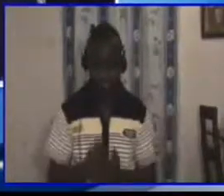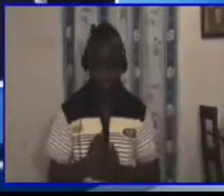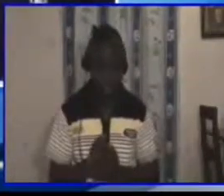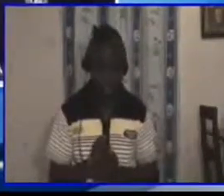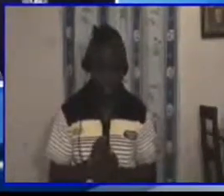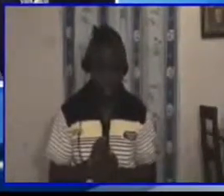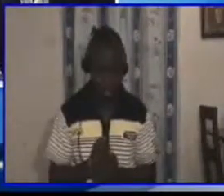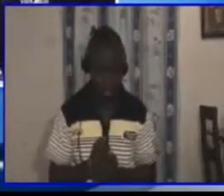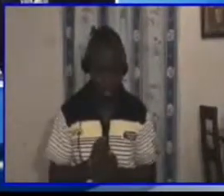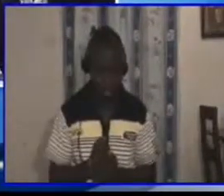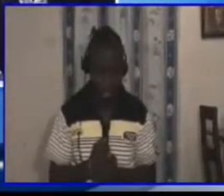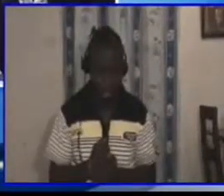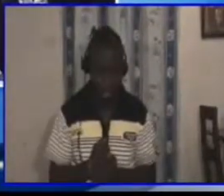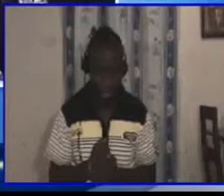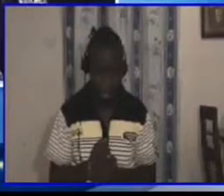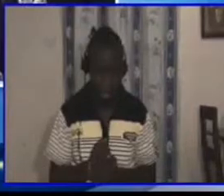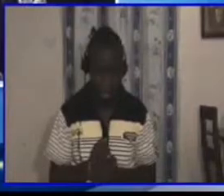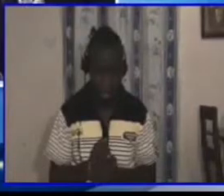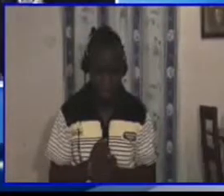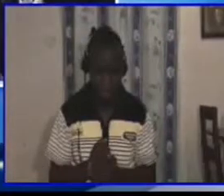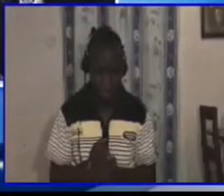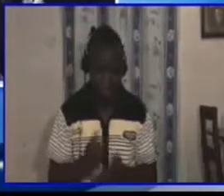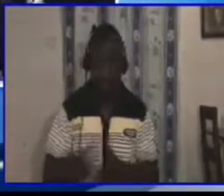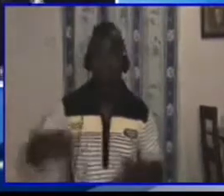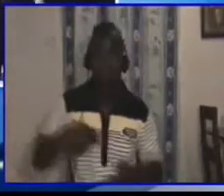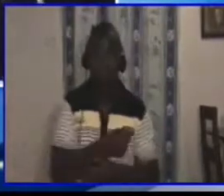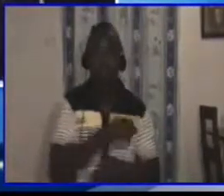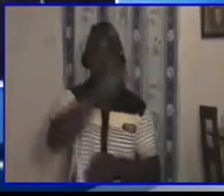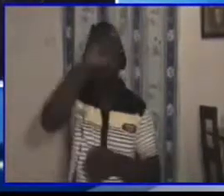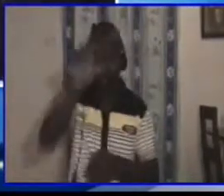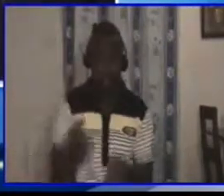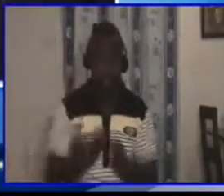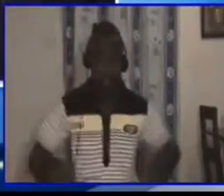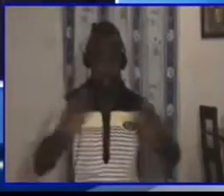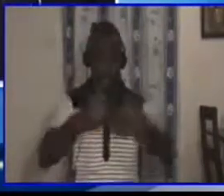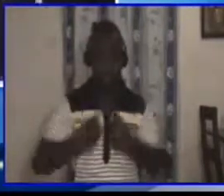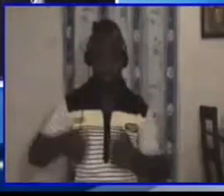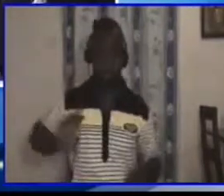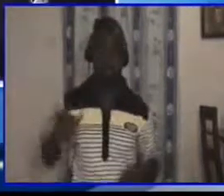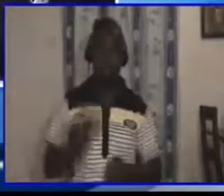noi dobbiamo conoscere il signore personalmente